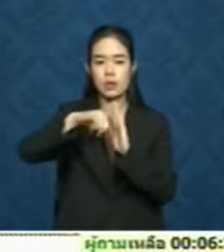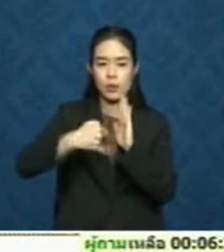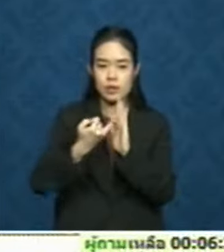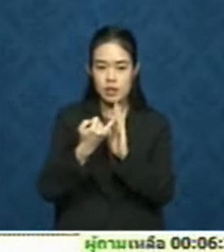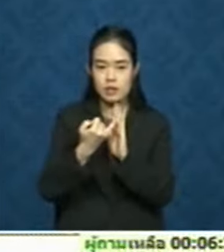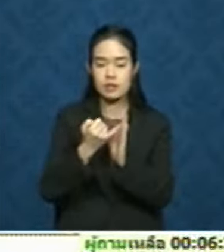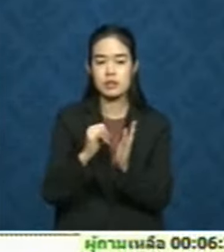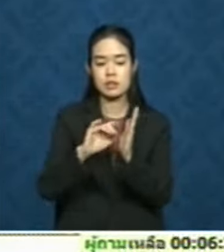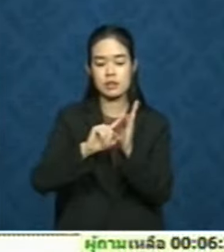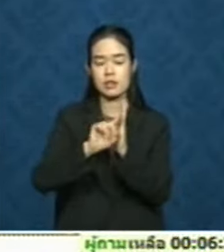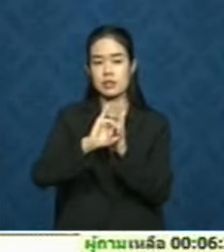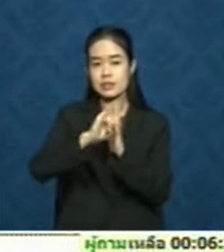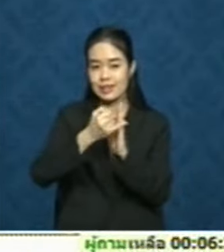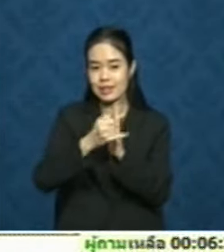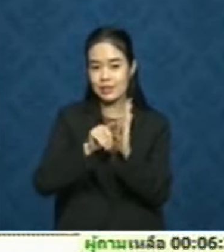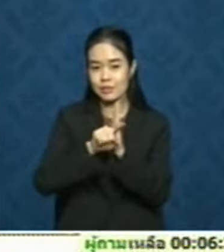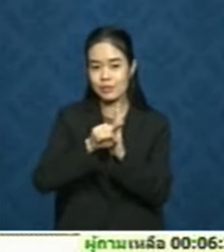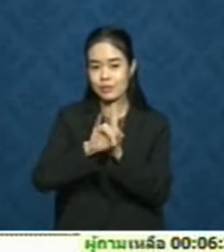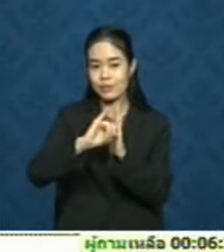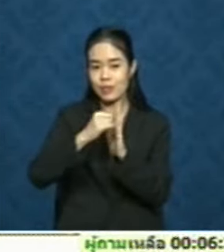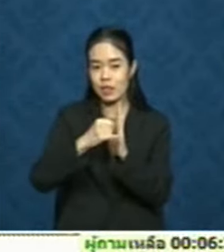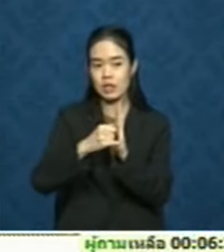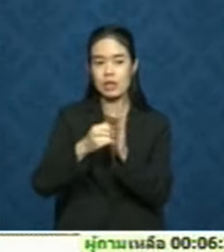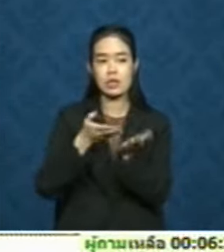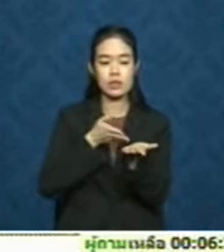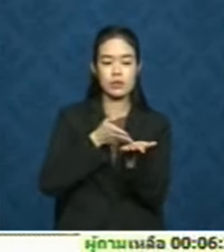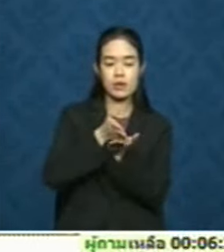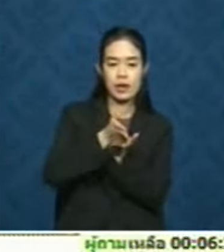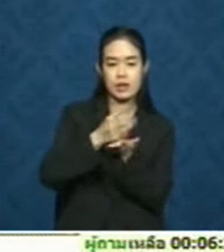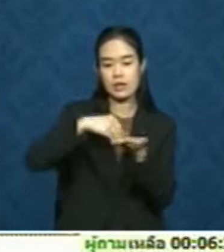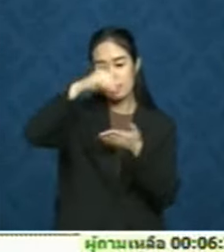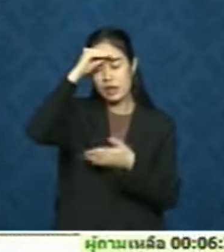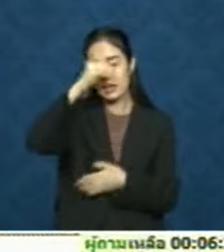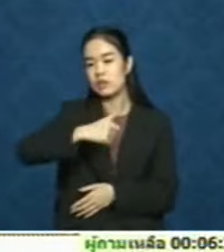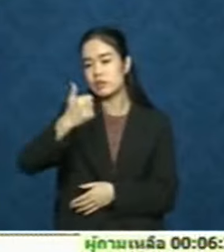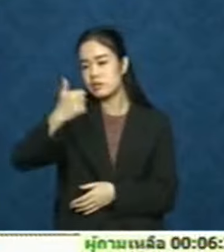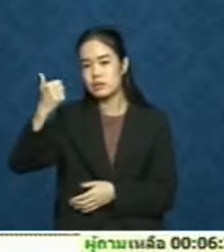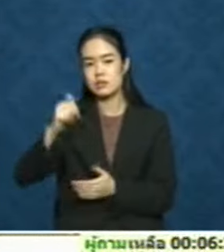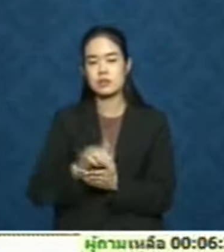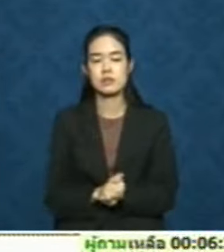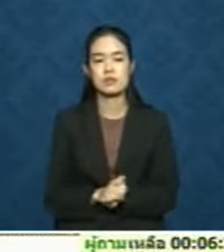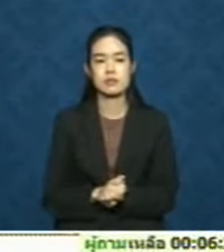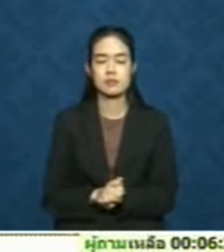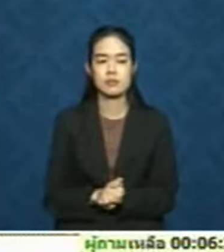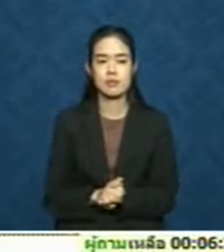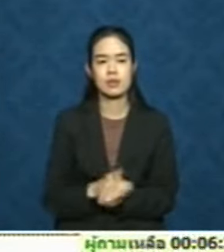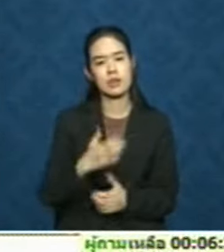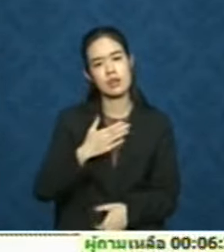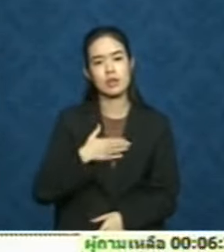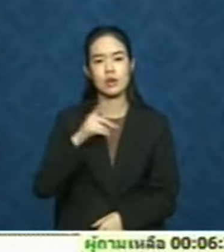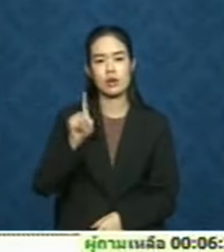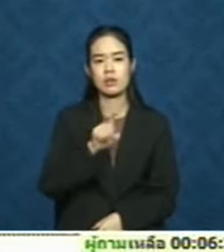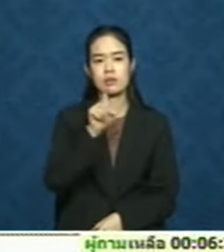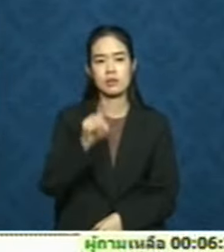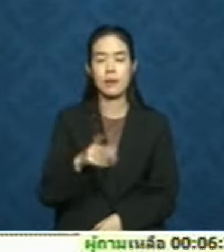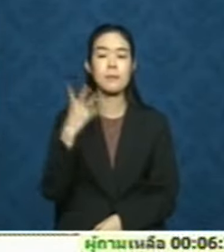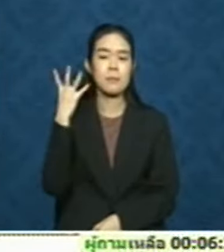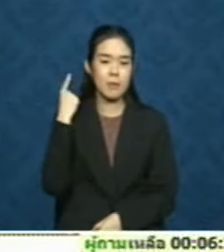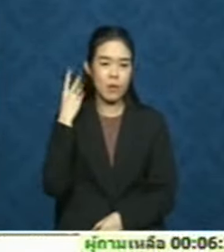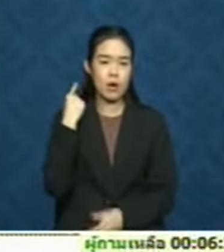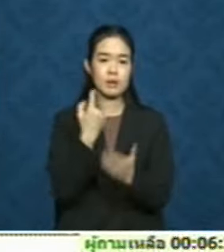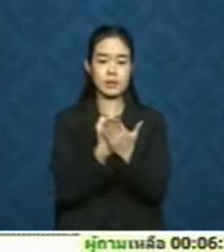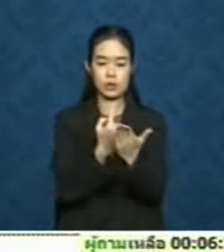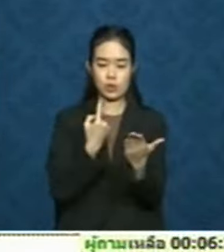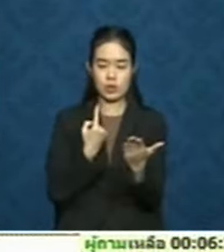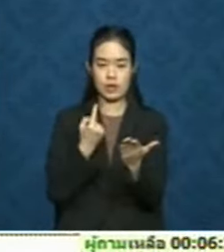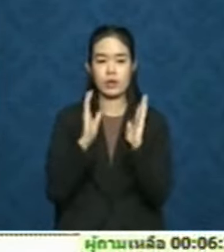ที่วิทยาเขตอื่นซึ่งเปิดสอนอยู่ข้อมีคำถามติดตามมาเมื่อวานก็มีตัวแทนนักศึกษ